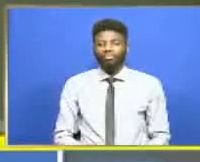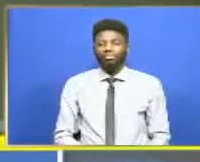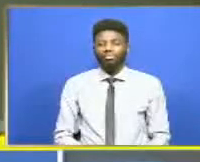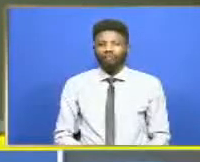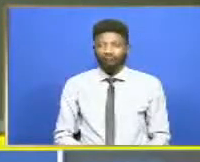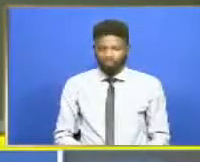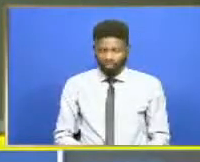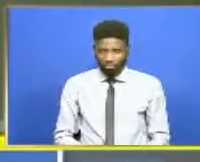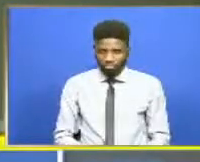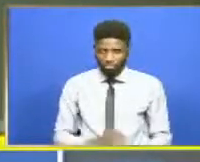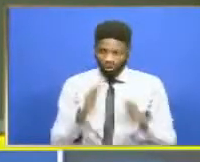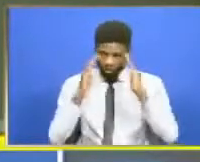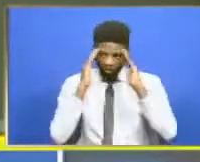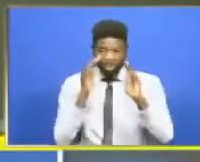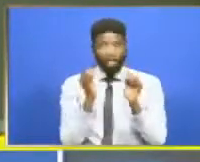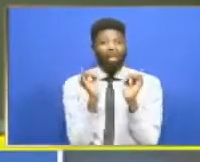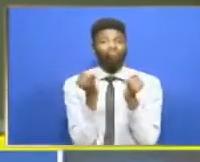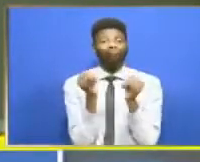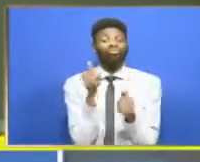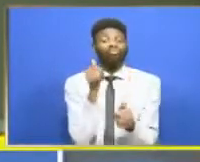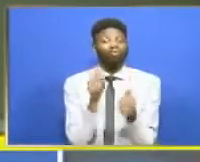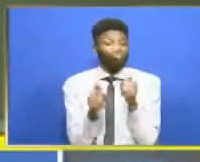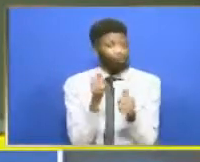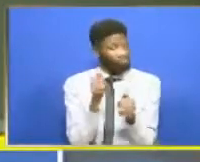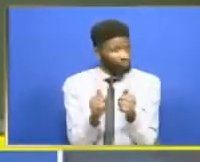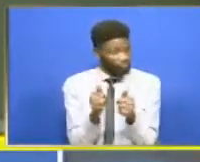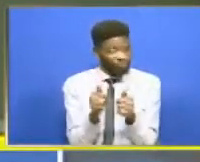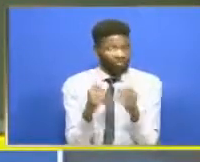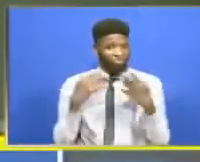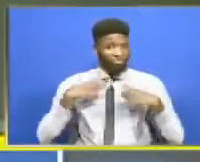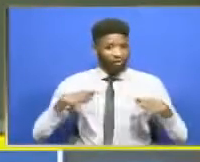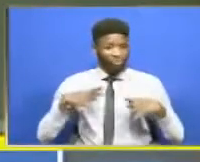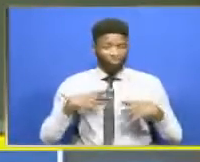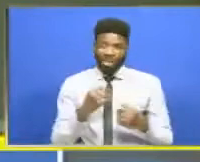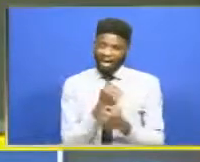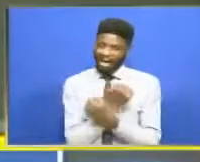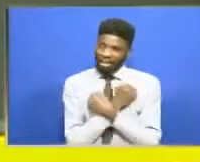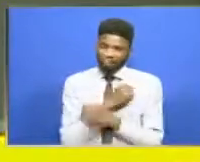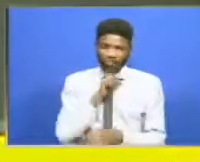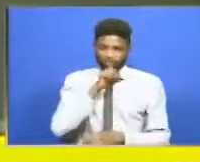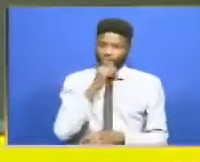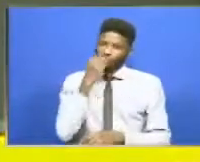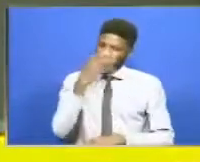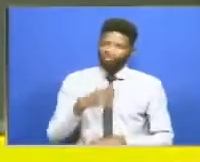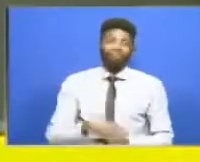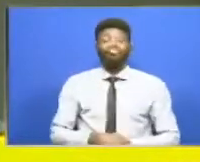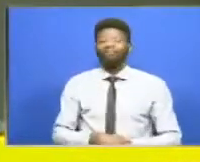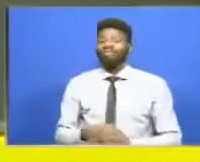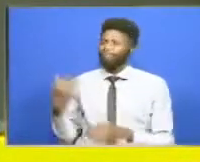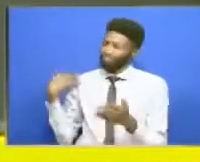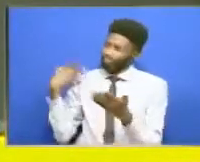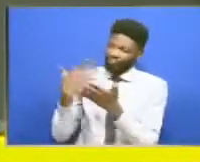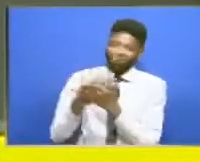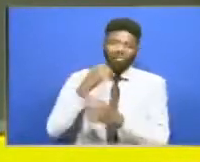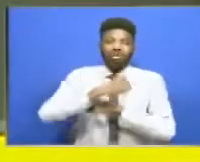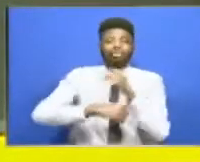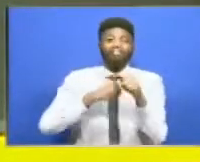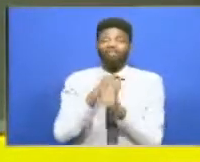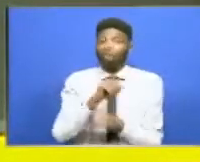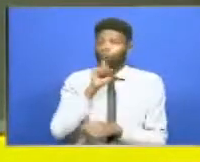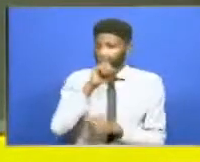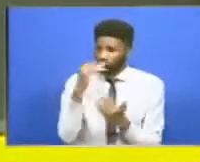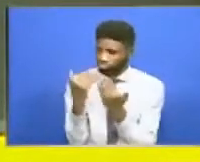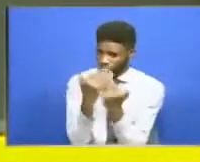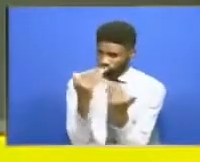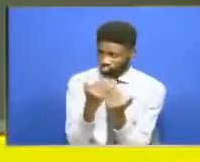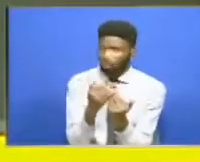Sasa tuangazie taarifa ambayo inawafaa zaidi wapenzi wa kuku. Kwa miaka mingi ufugaji wa kuku umekuwa mojawapo wa